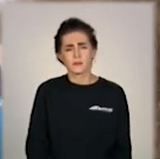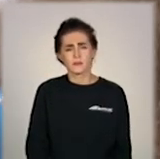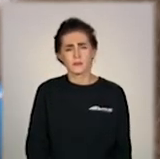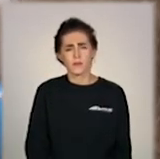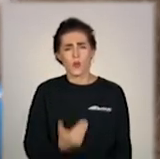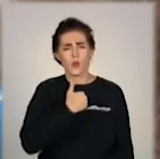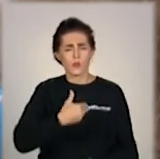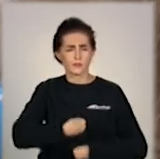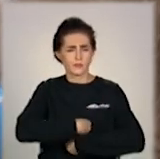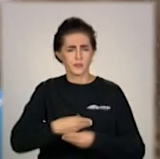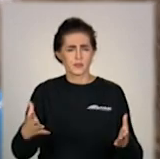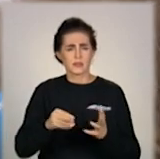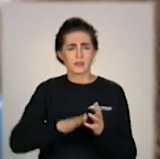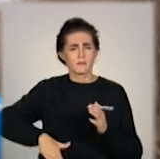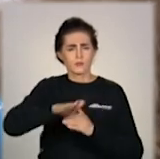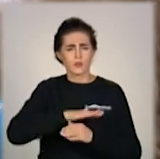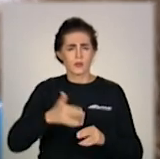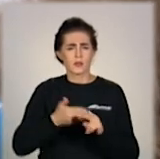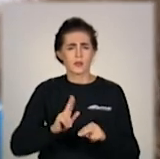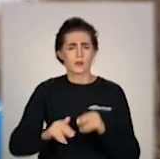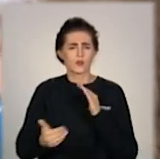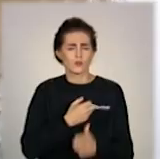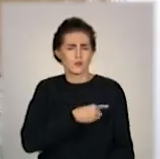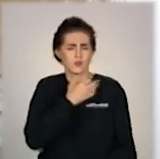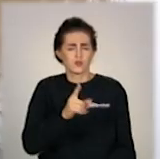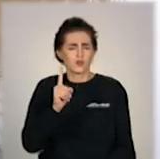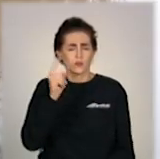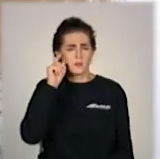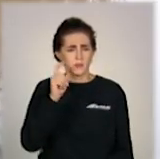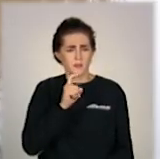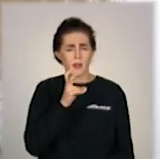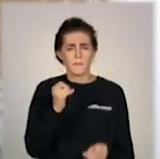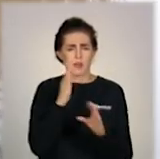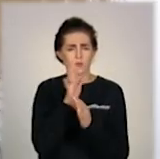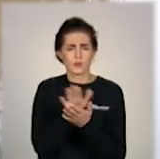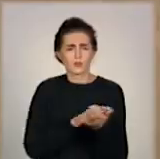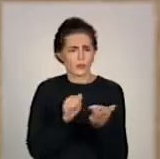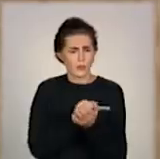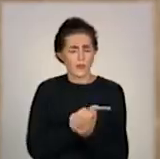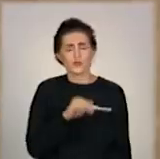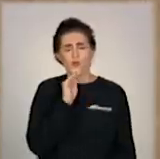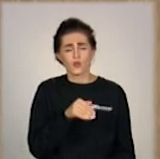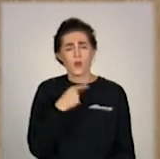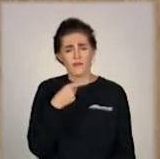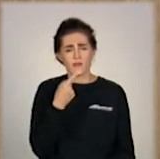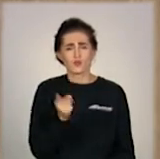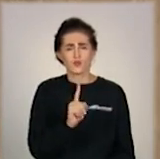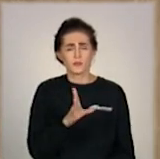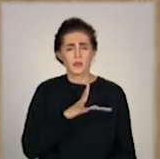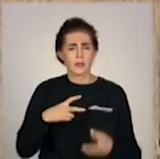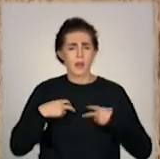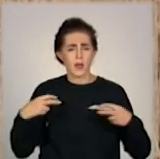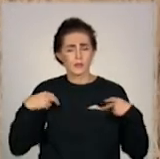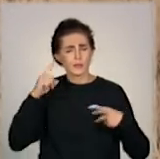тільки роздати землю під яке-то збагачення, а природу унічтожити. Чиновники зі свого боку кажуть,